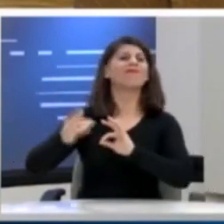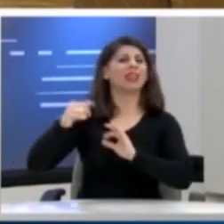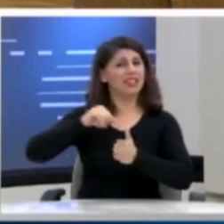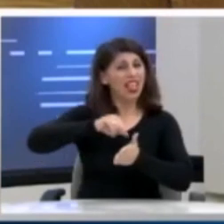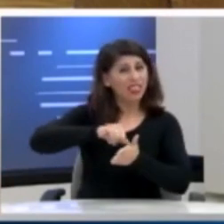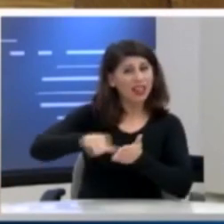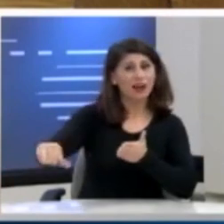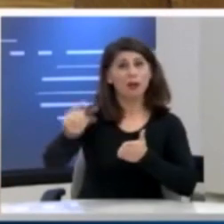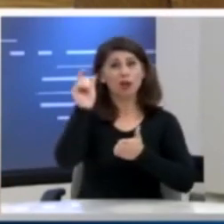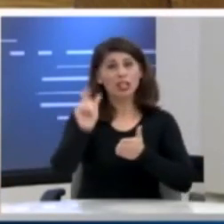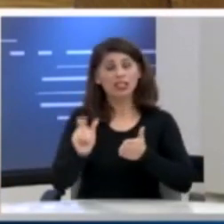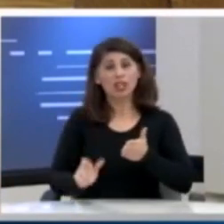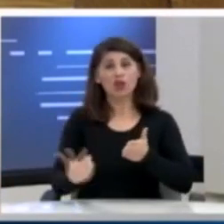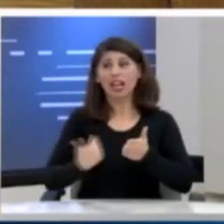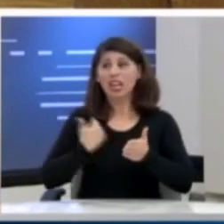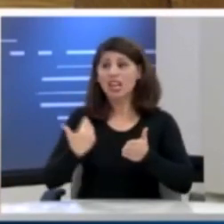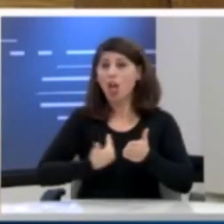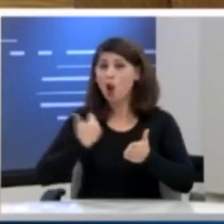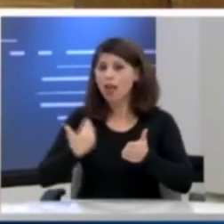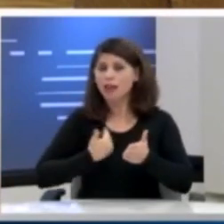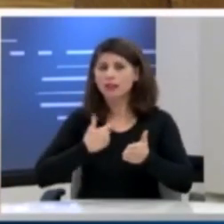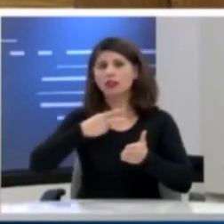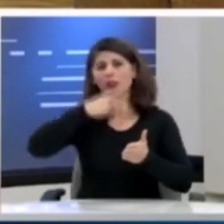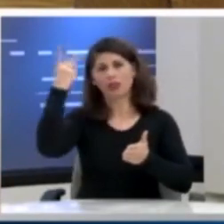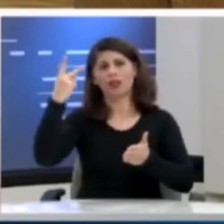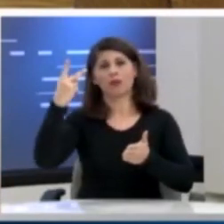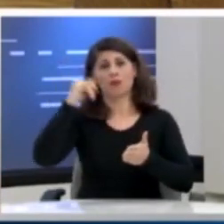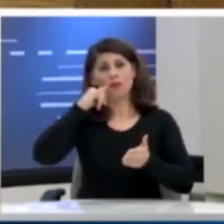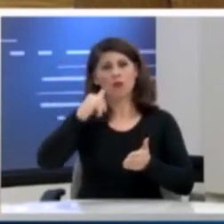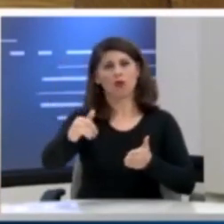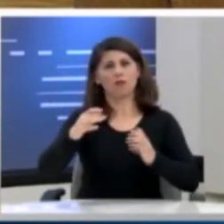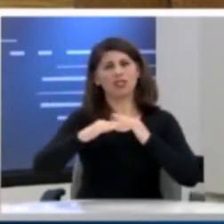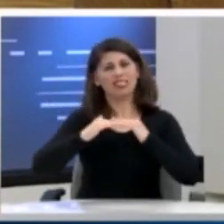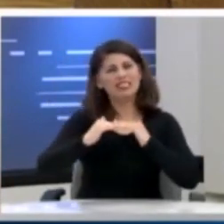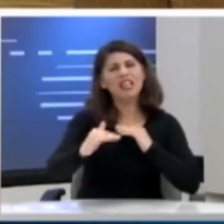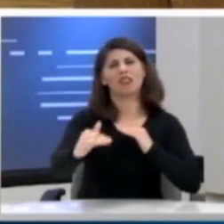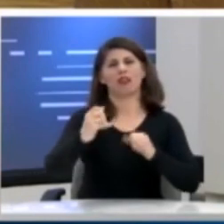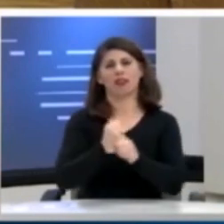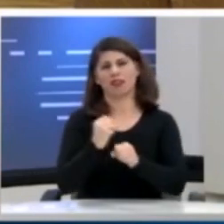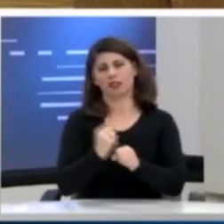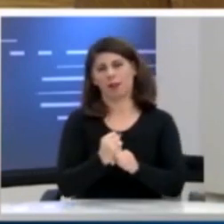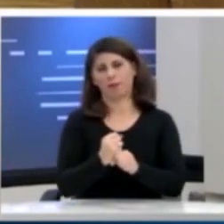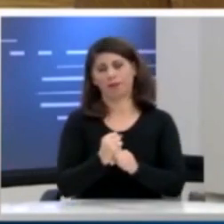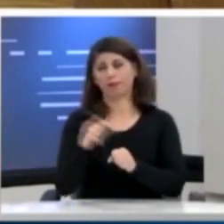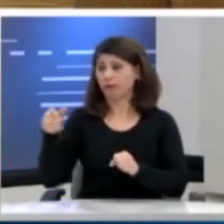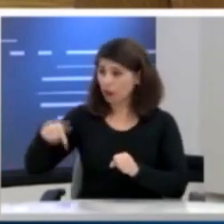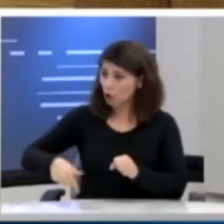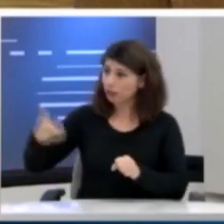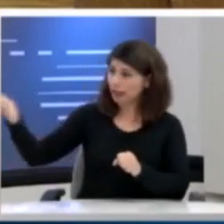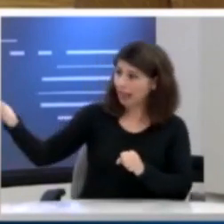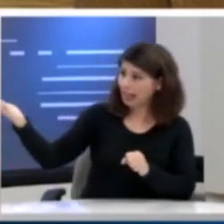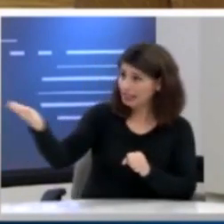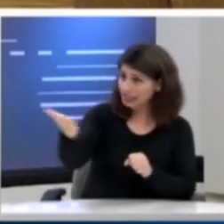το λεξιλόγιο της νεολαίας το δικαίωμα στη μόνιμη και σταθερή εργασία. Και